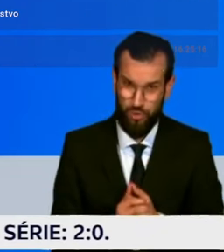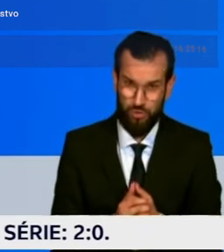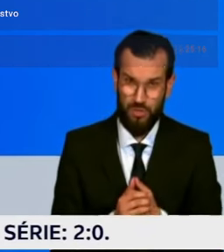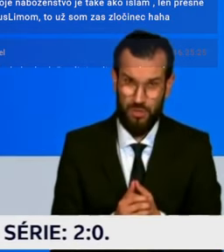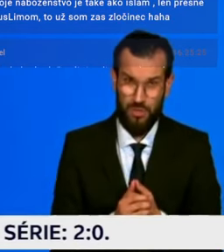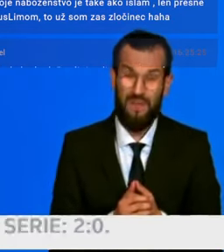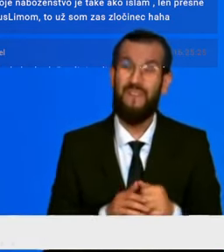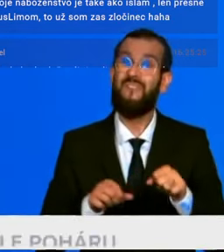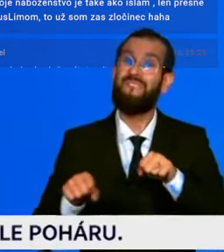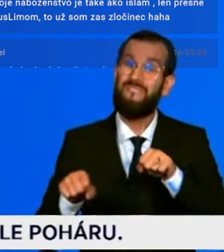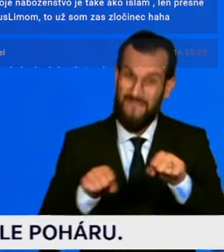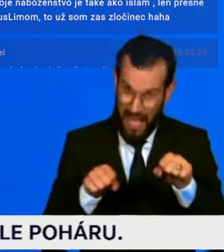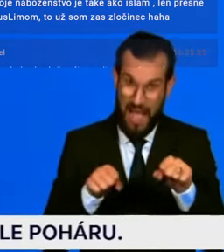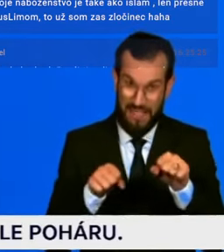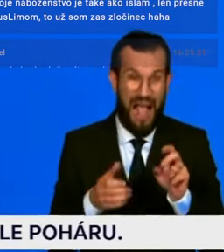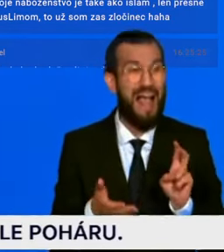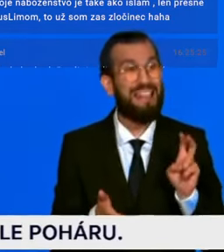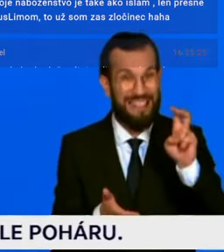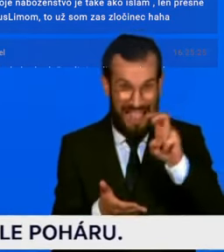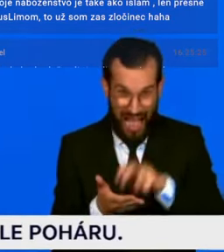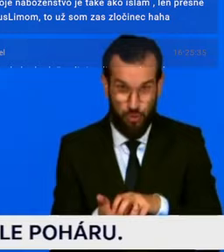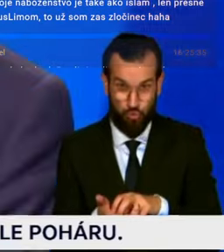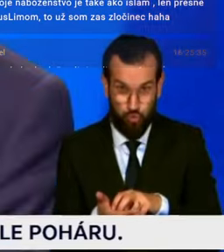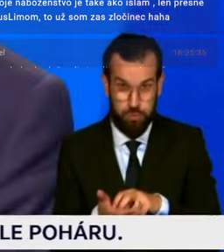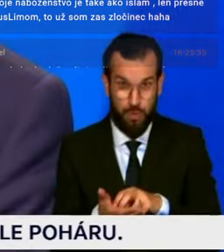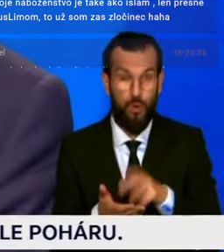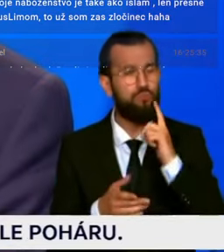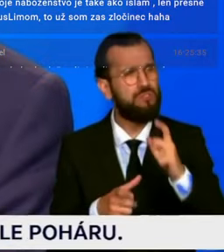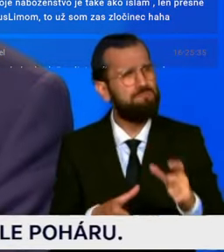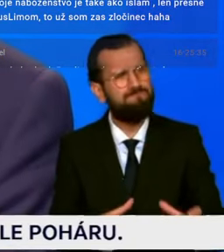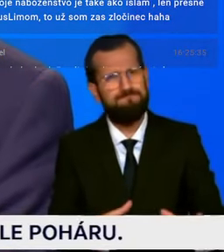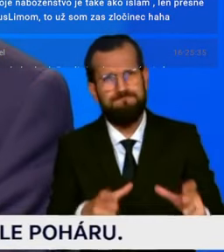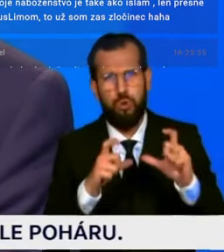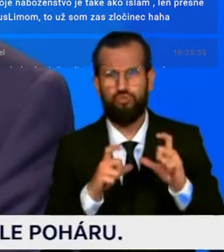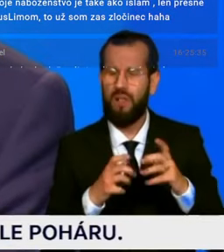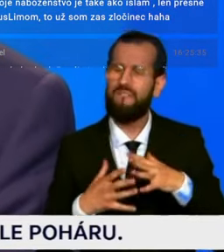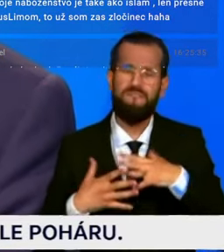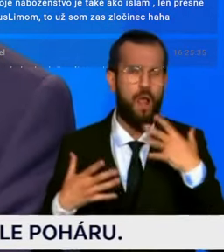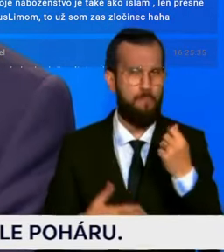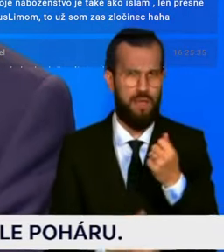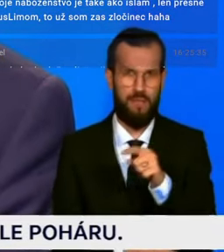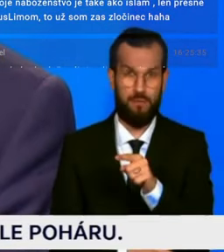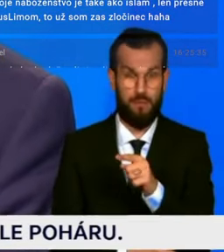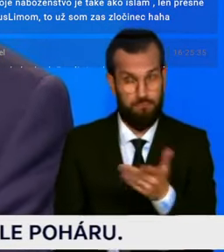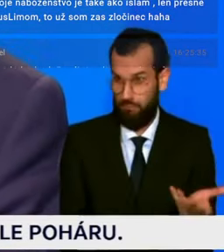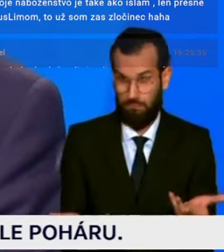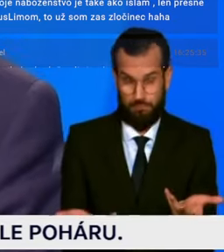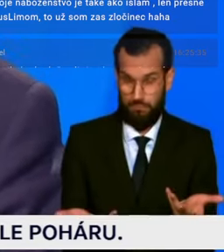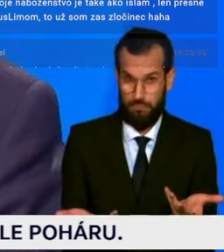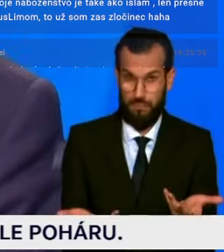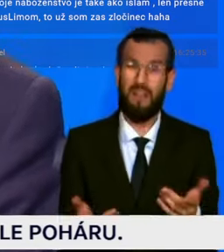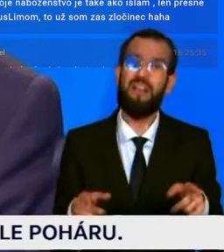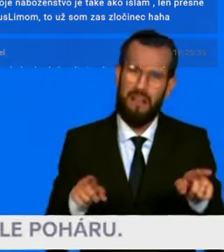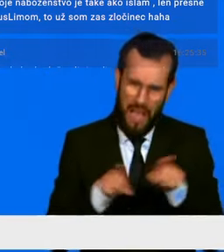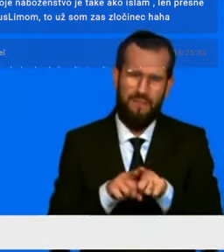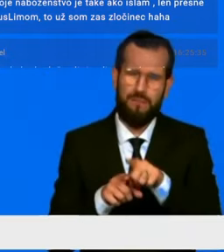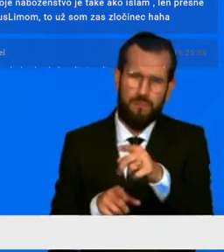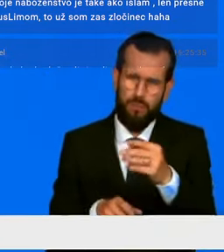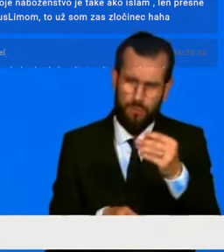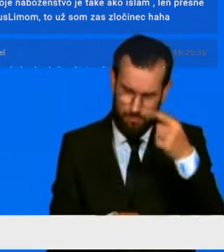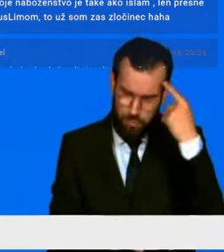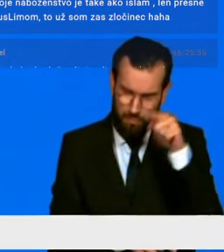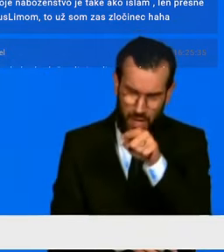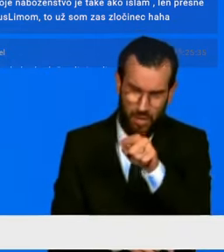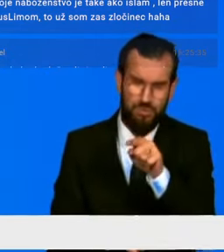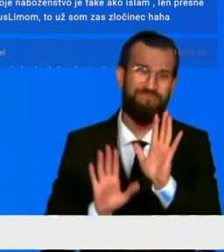a vláda ktorá nastupovala si musela masívne požičať Tak to je prvý fakt korý nemôžete spochybniť Potom vám chcem vyskúšať pamäť